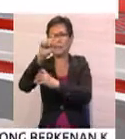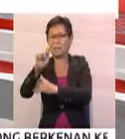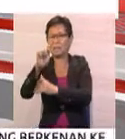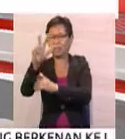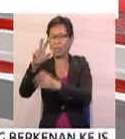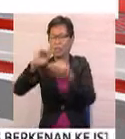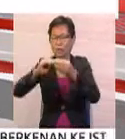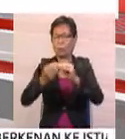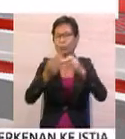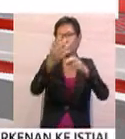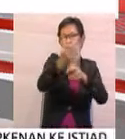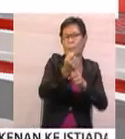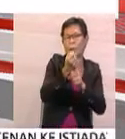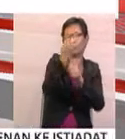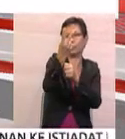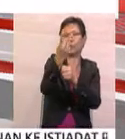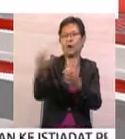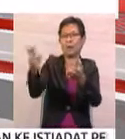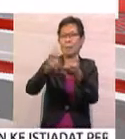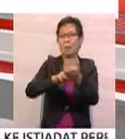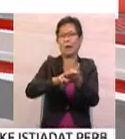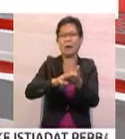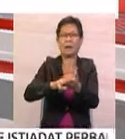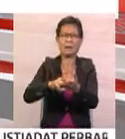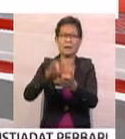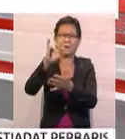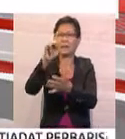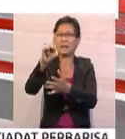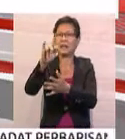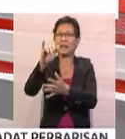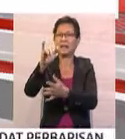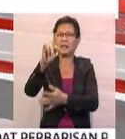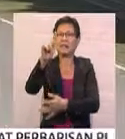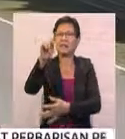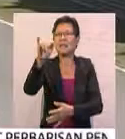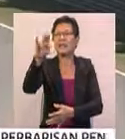tempat kedua. Laporannya bersama Tina Rama.